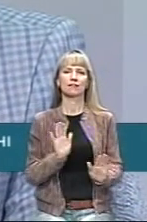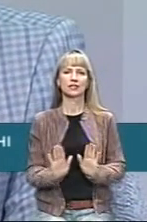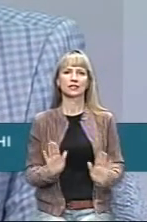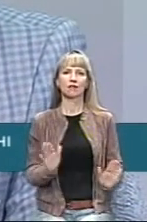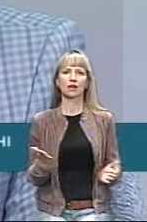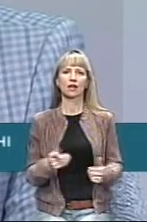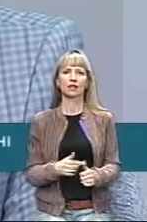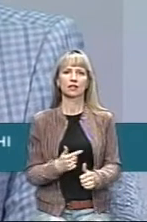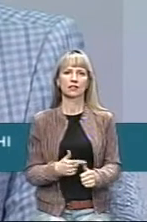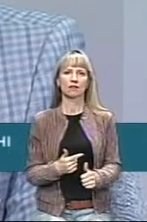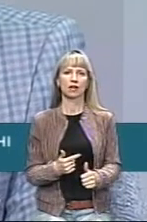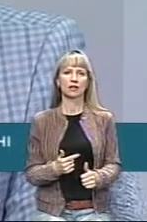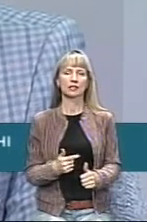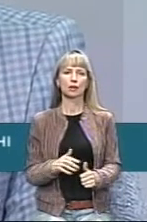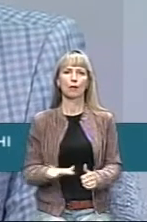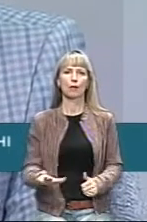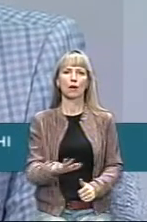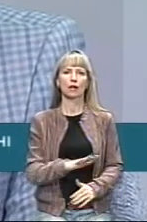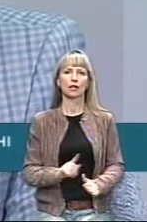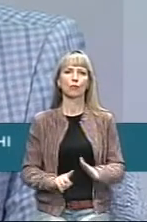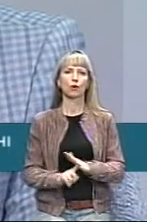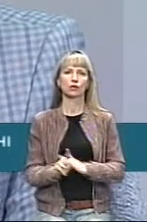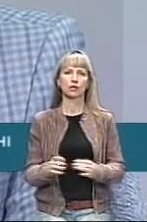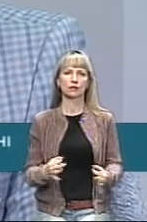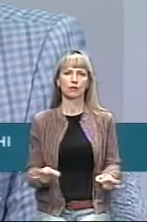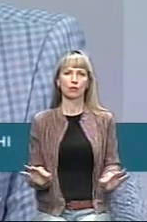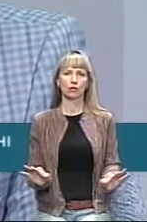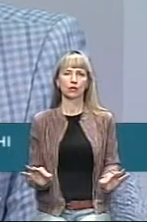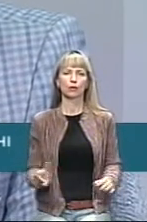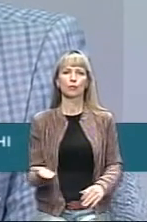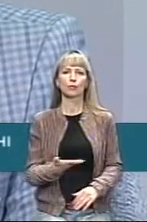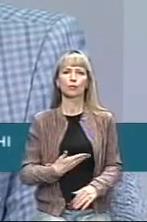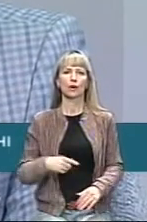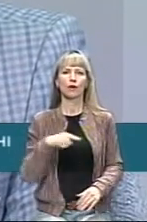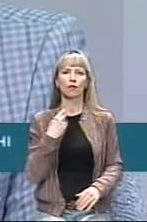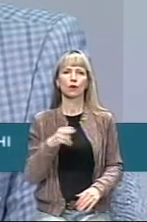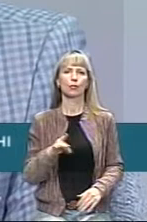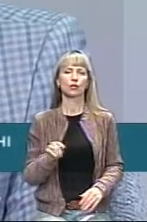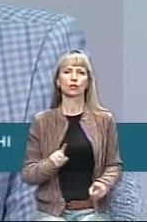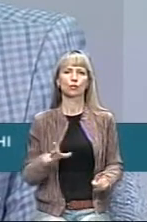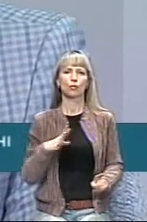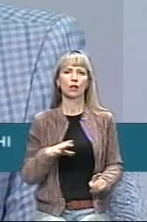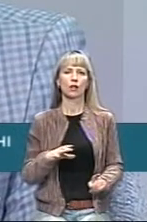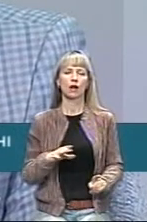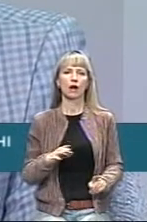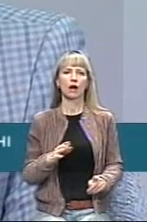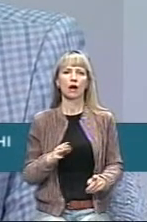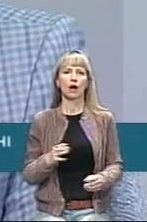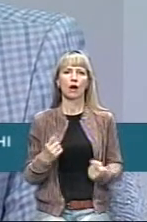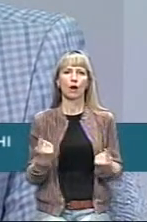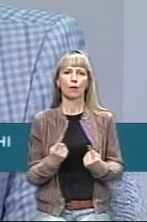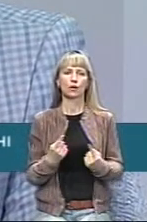яка називалася «Майдан. Початок незалежності». Ми говорили про те, що була формальна незалежність